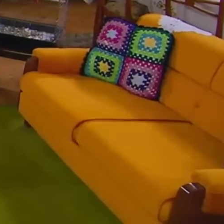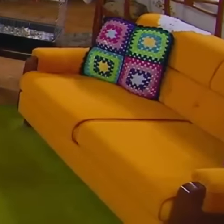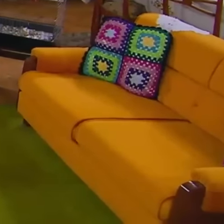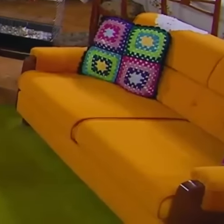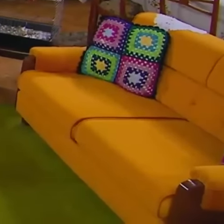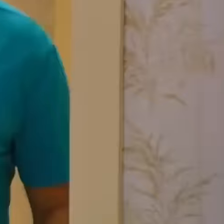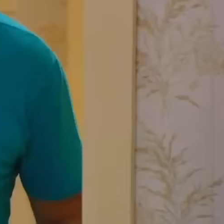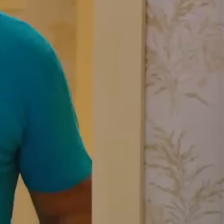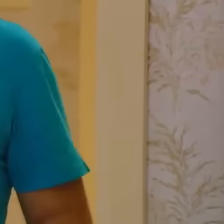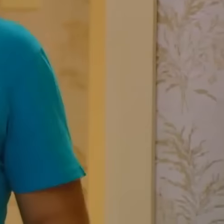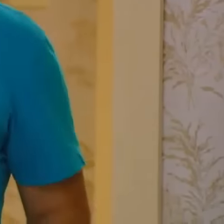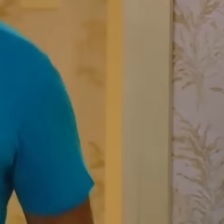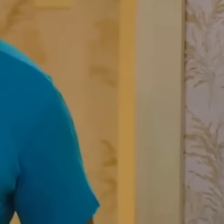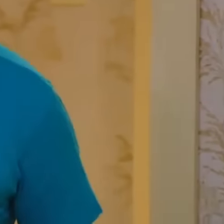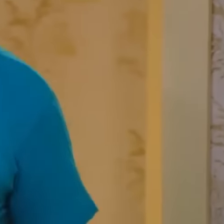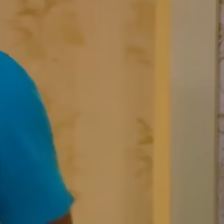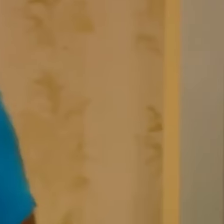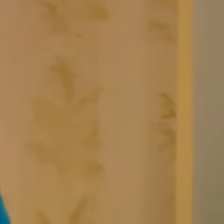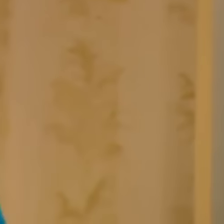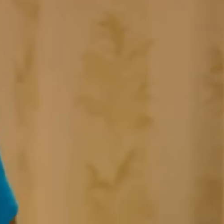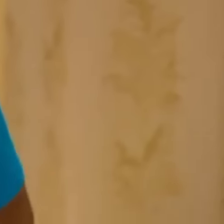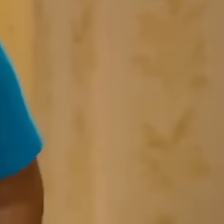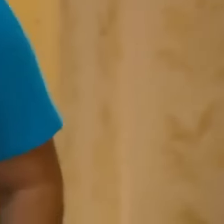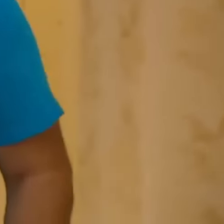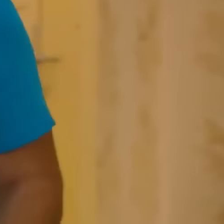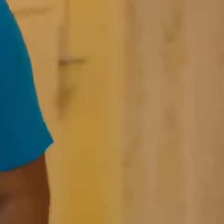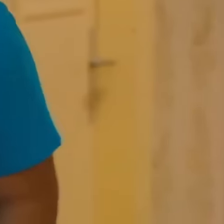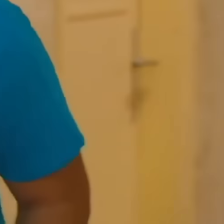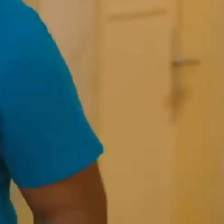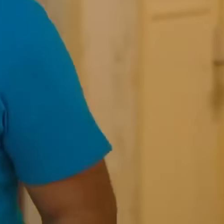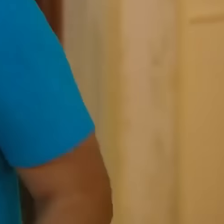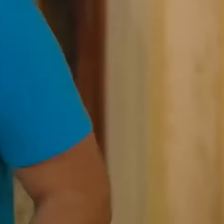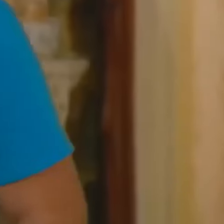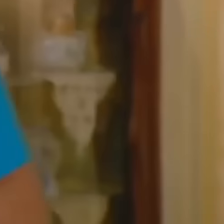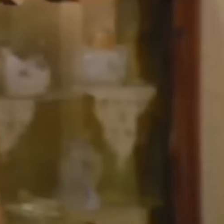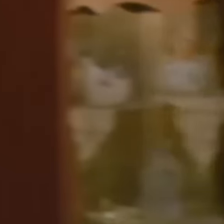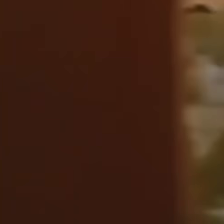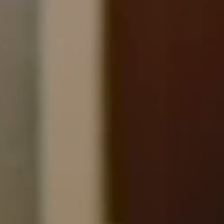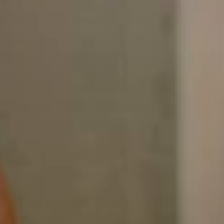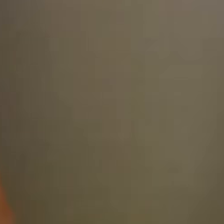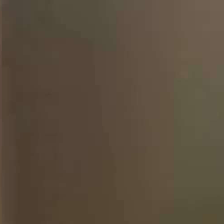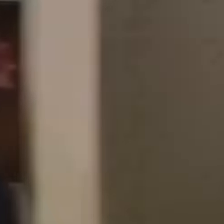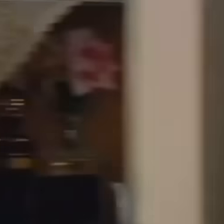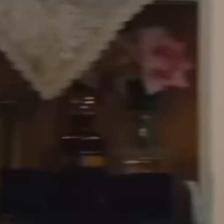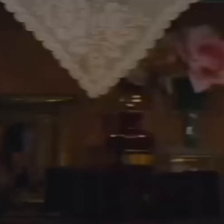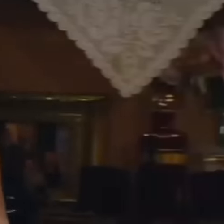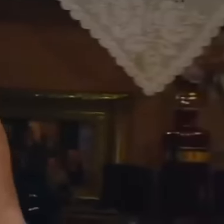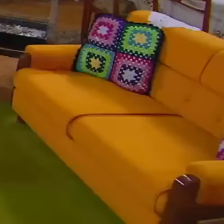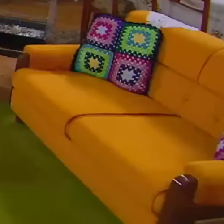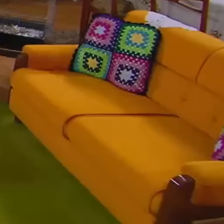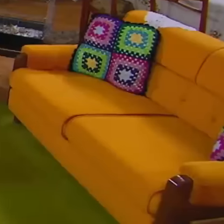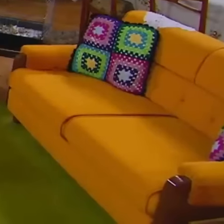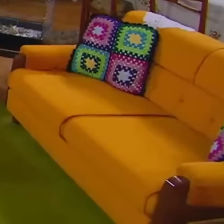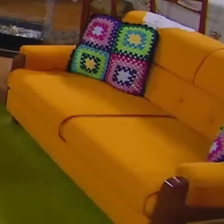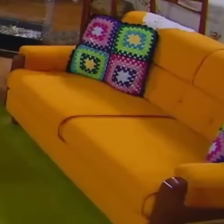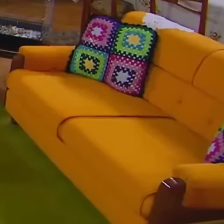koridorun sonunda temkinli adımlarıyla sağa solu kolajen ederek salona geçti. Oturma odasına da göz attı. Kimselerin olmadığından emin